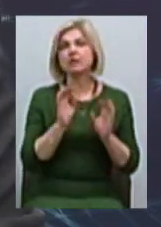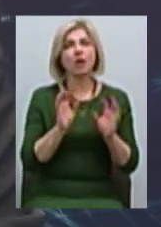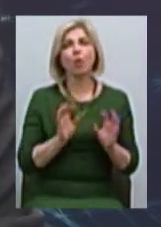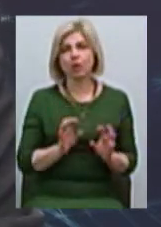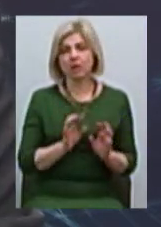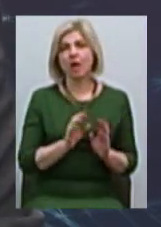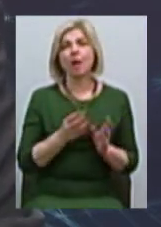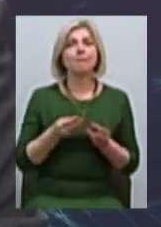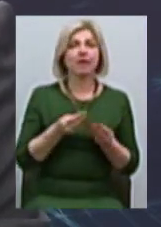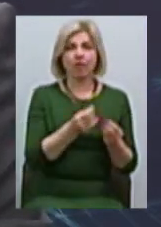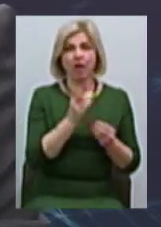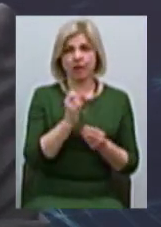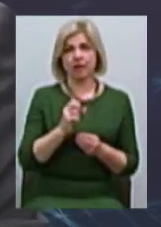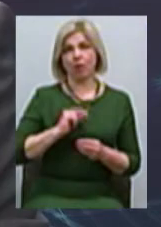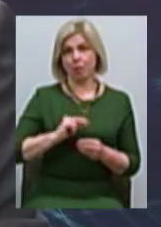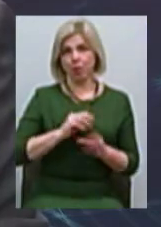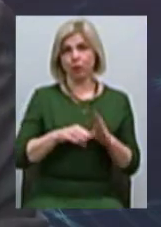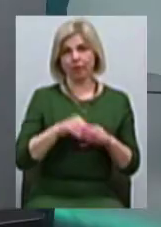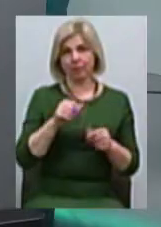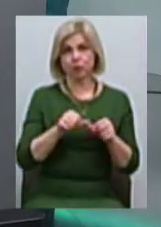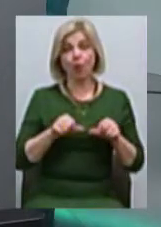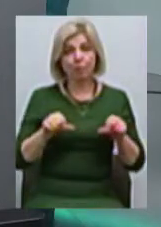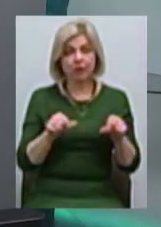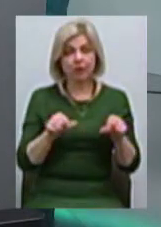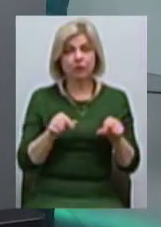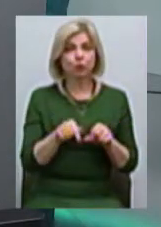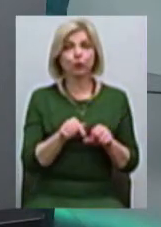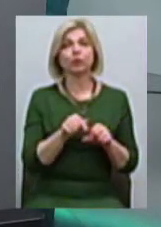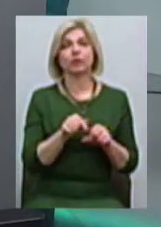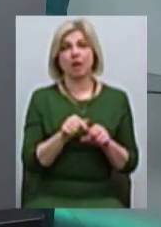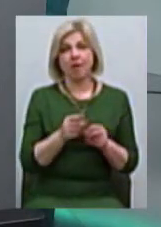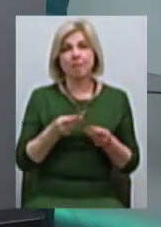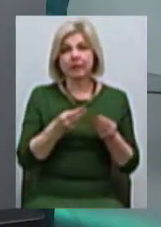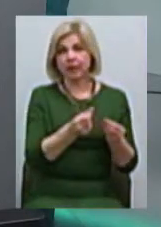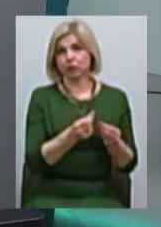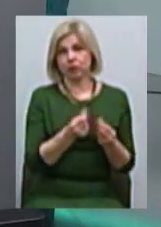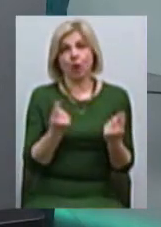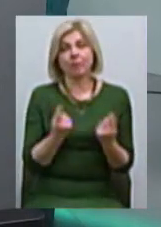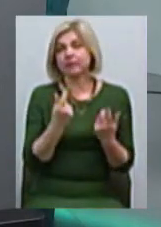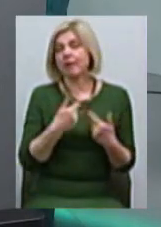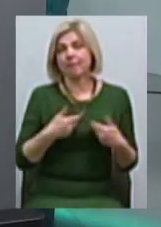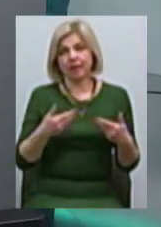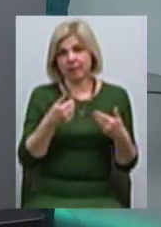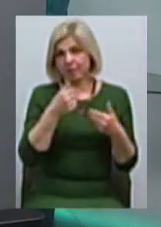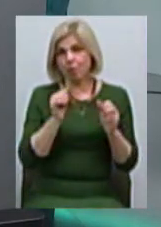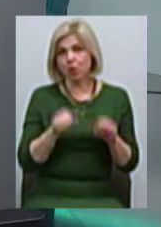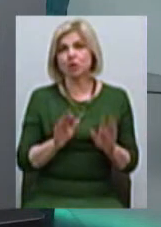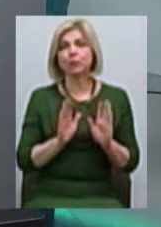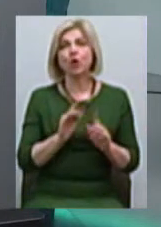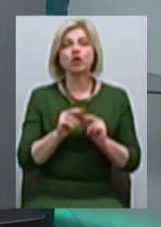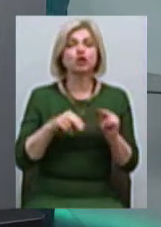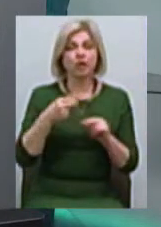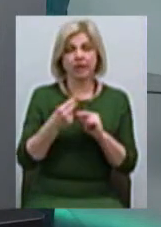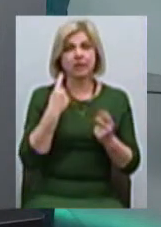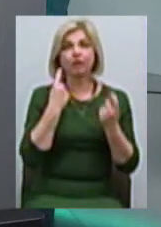рішення виборчої комісії, то тут вплинути на це превентивно ми можемо тільки через якусь інформаційну